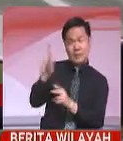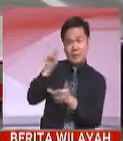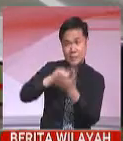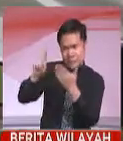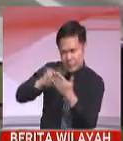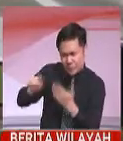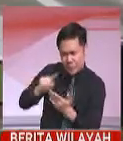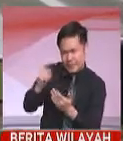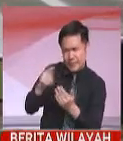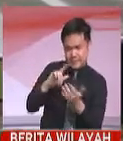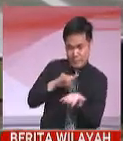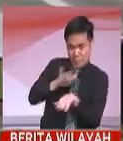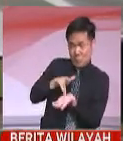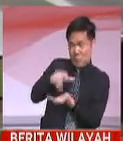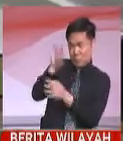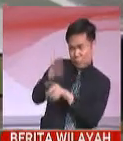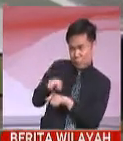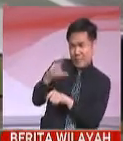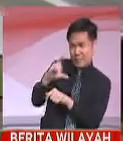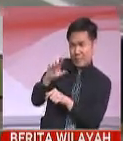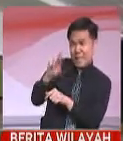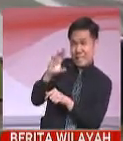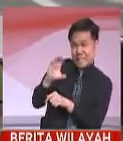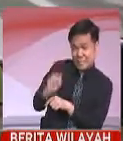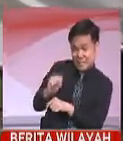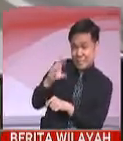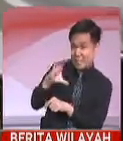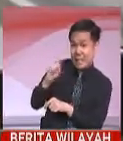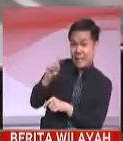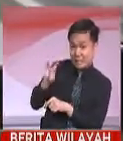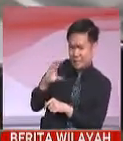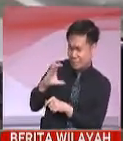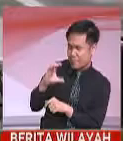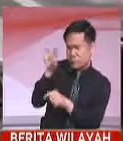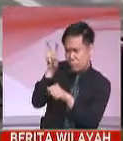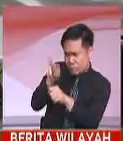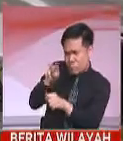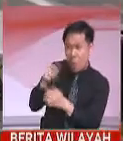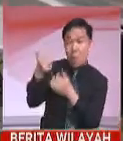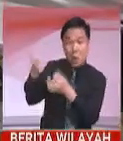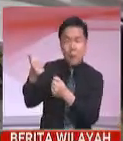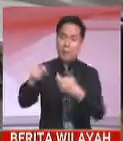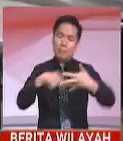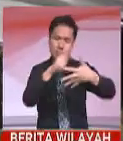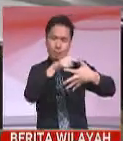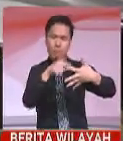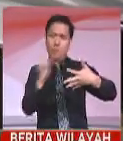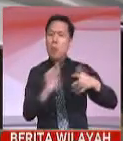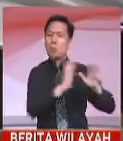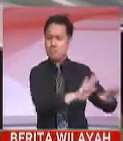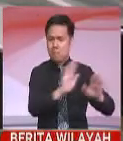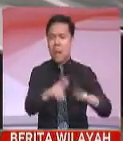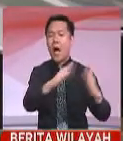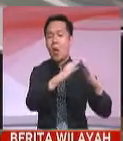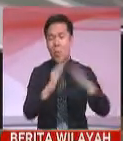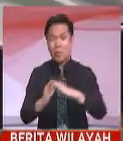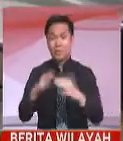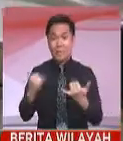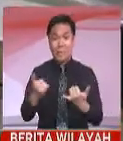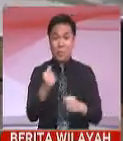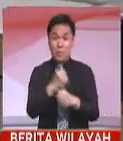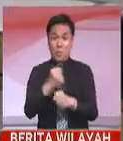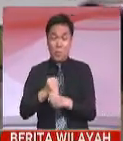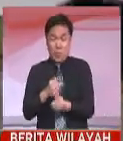psikologis membelas yang dibuka di setiap daerah di Kelantan tambah dato' Dr Zaini takanini bilangan kakitangan